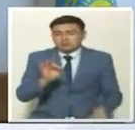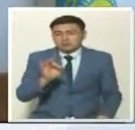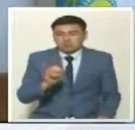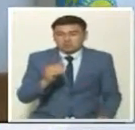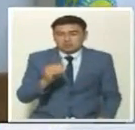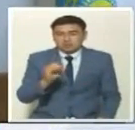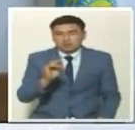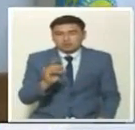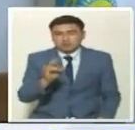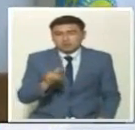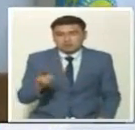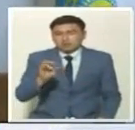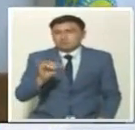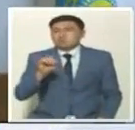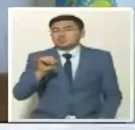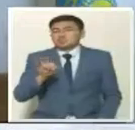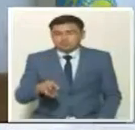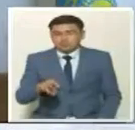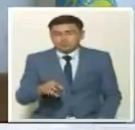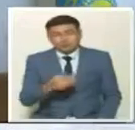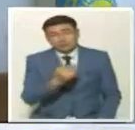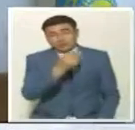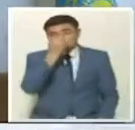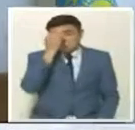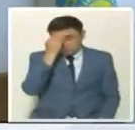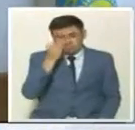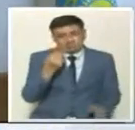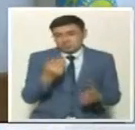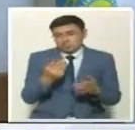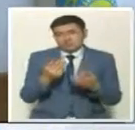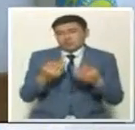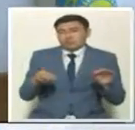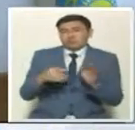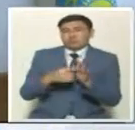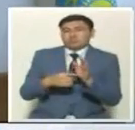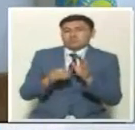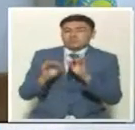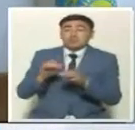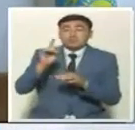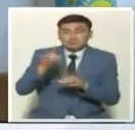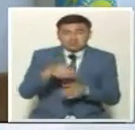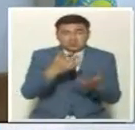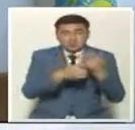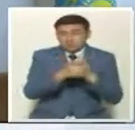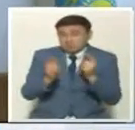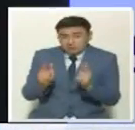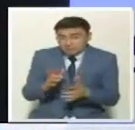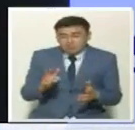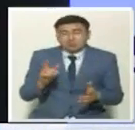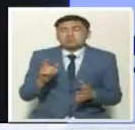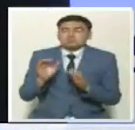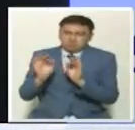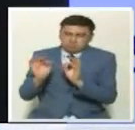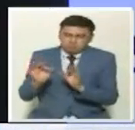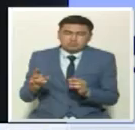Келіңіздер, өз пікірлеріңізді айтыңыздар, дауыстарыңызды беріңіздер, не болса да қарсы шықсаңыздар да айтыңыздар.